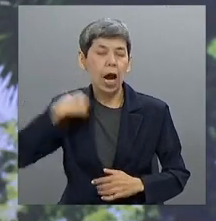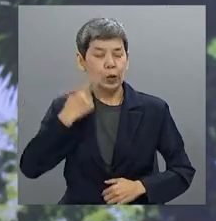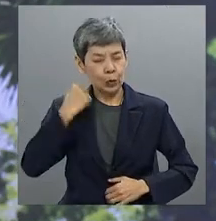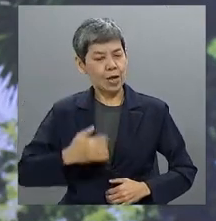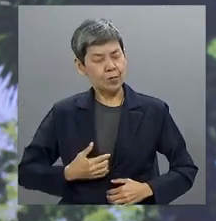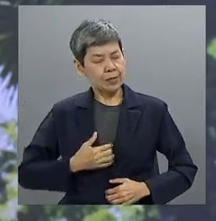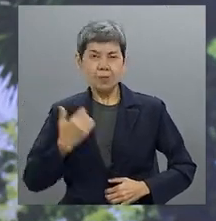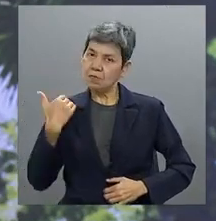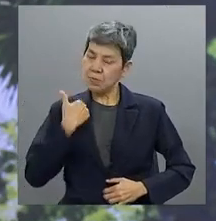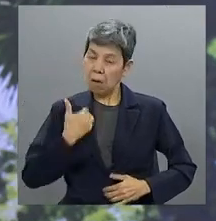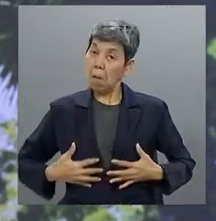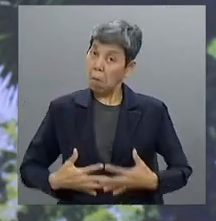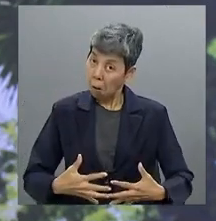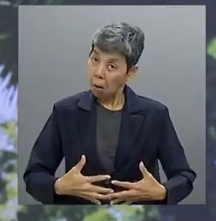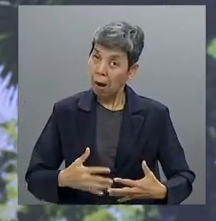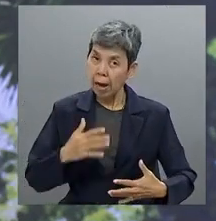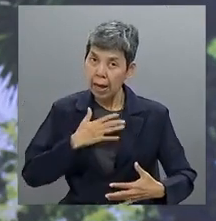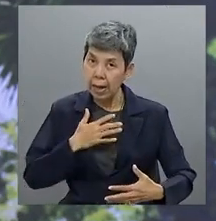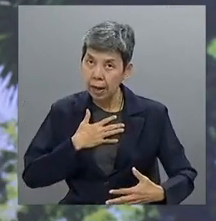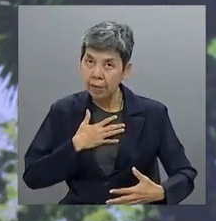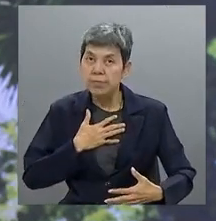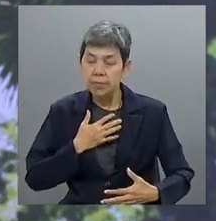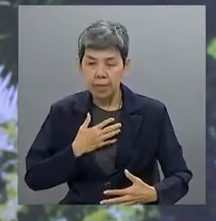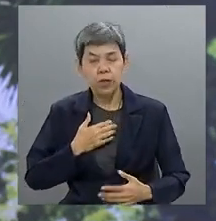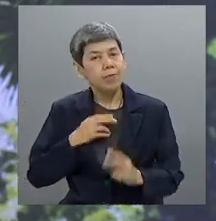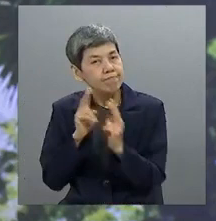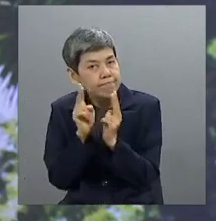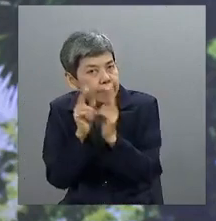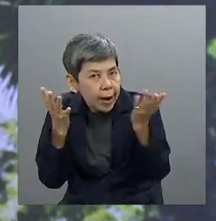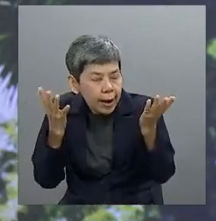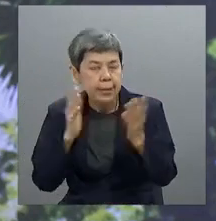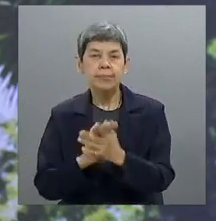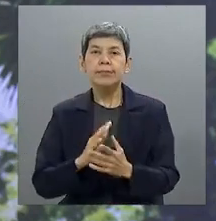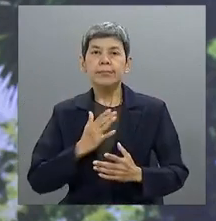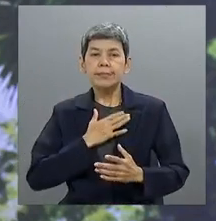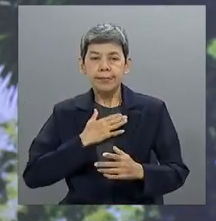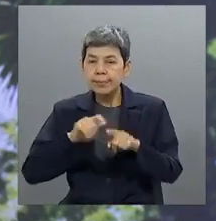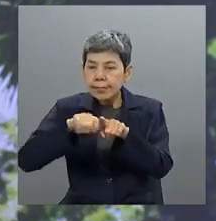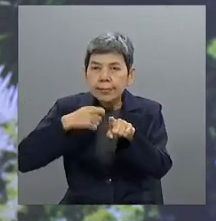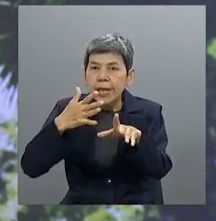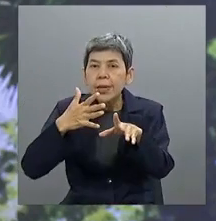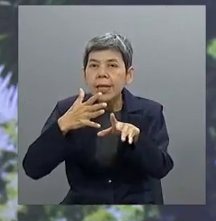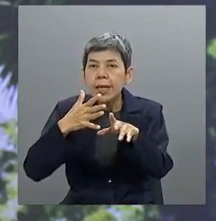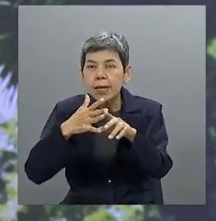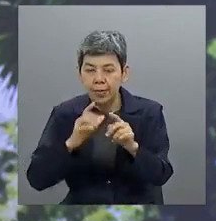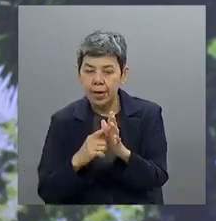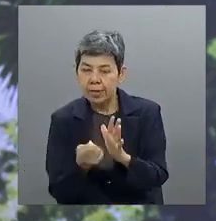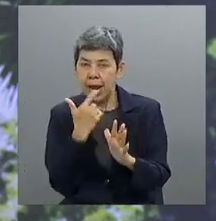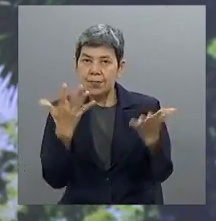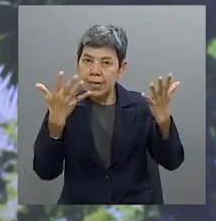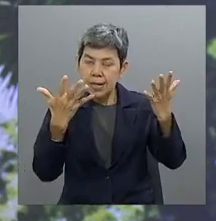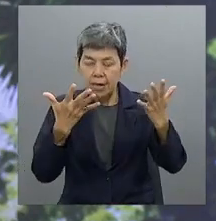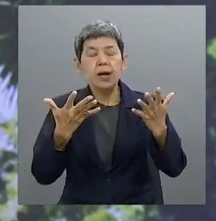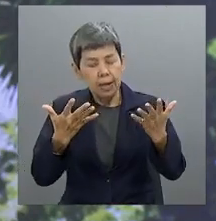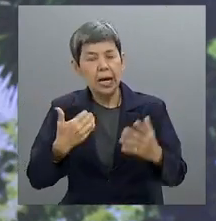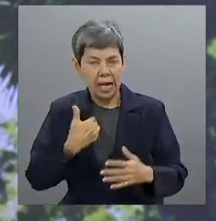ที่จะตั้งครรภ์ก็คือเราอาจมีถึงในวัยที่มีเพศสัมพันธ์แล้วที่ไม่ได้คุมกำเนิดหรือว่าคุมไม่สม่ำเสมอเงี้ยแปลว่าเรามีความเสี่ยงที่